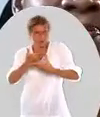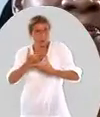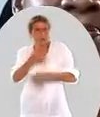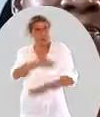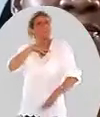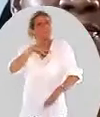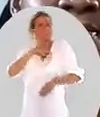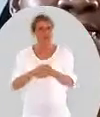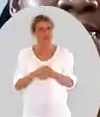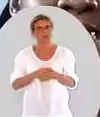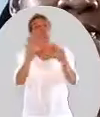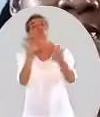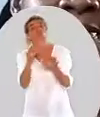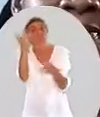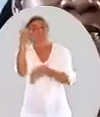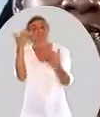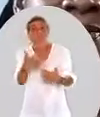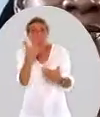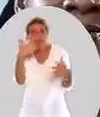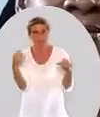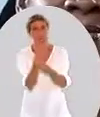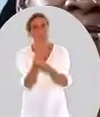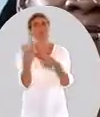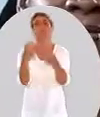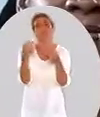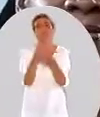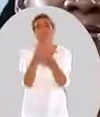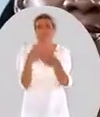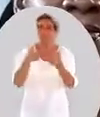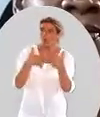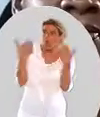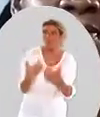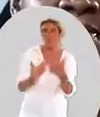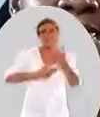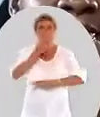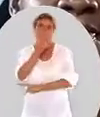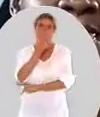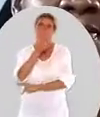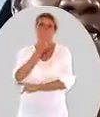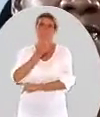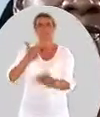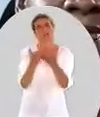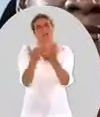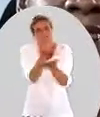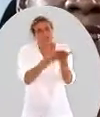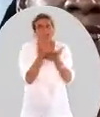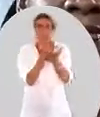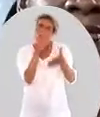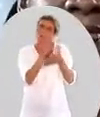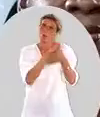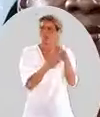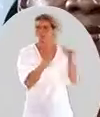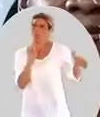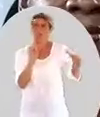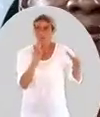pour permettre la réussite de tous nous avons organisé les conditions de mobilité au sein de l'archipel le